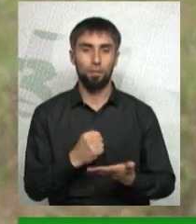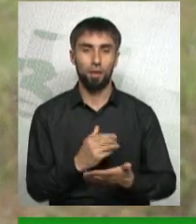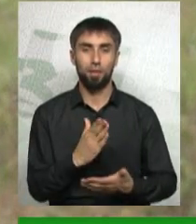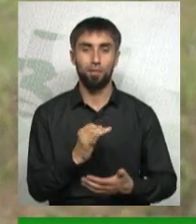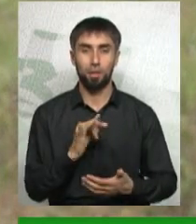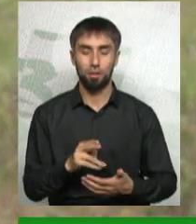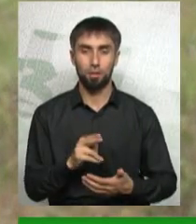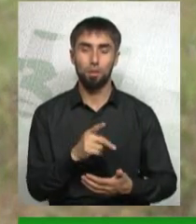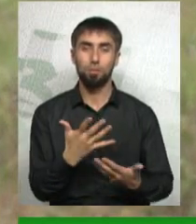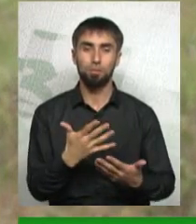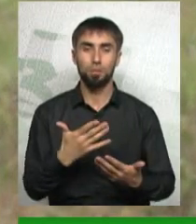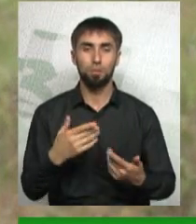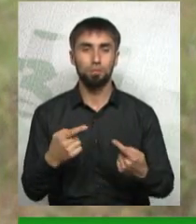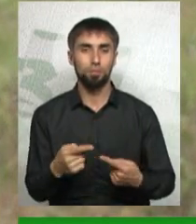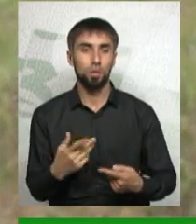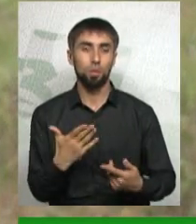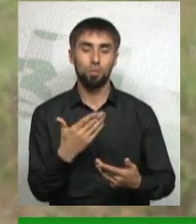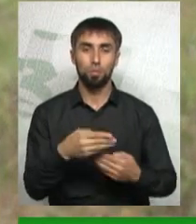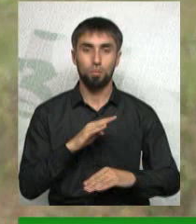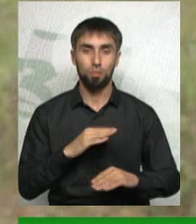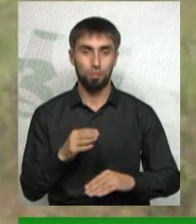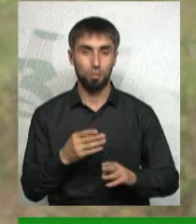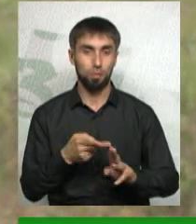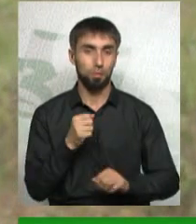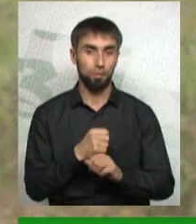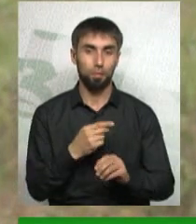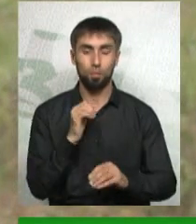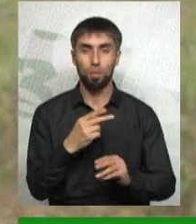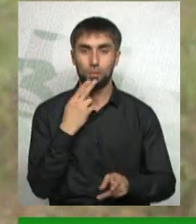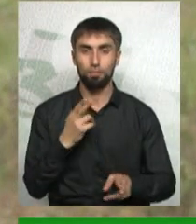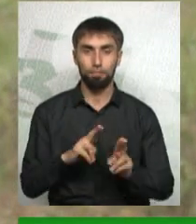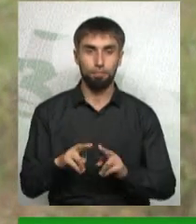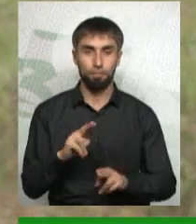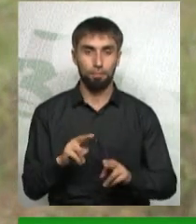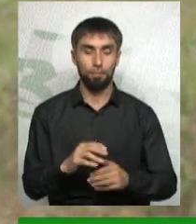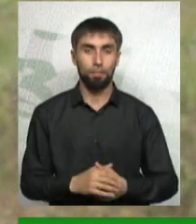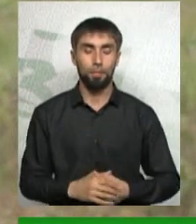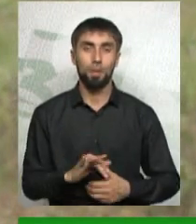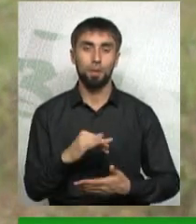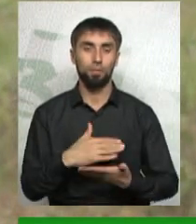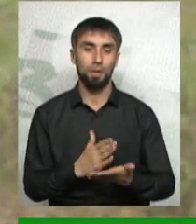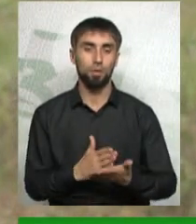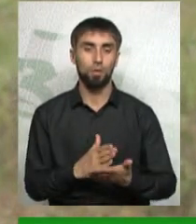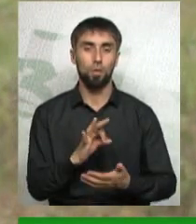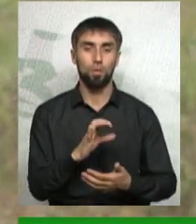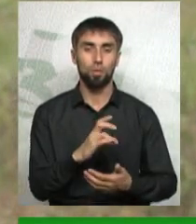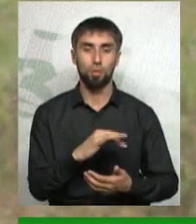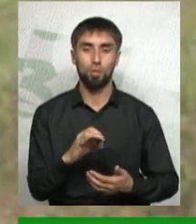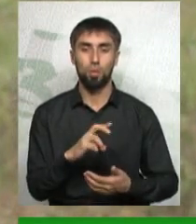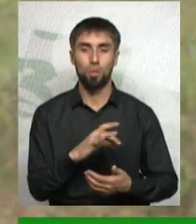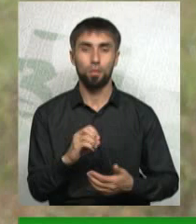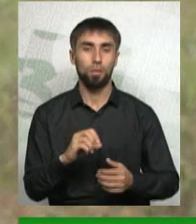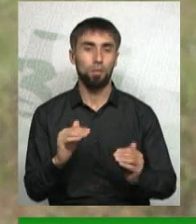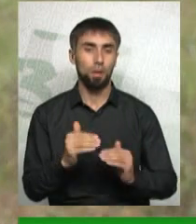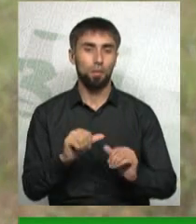мы что-то, возможно, не учли, что-то можно будет доработать. Это можно и в части оснащения оборудования, малых